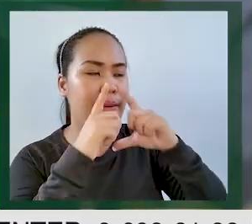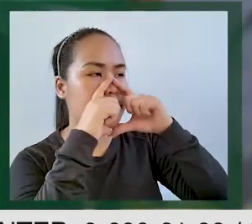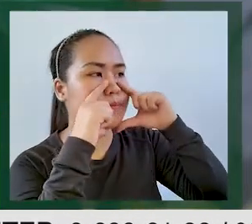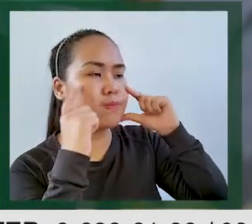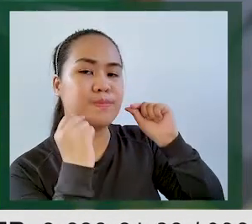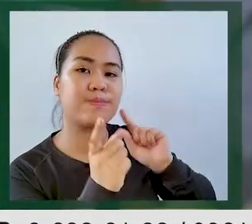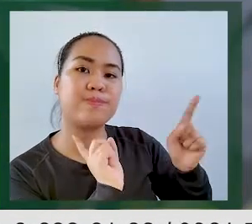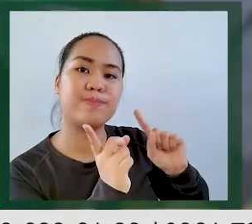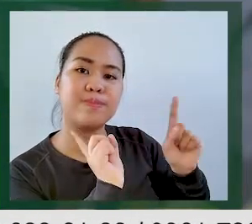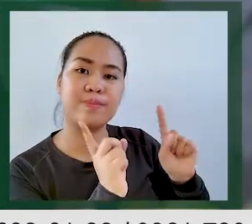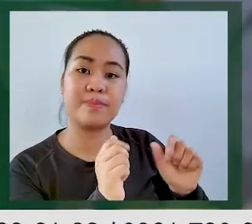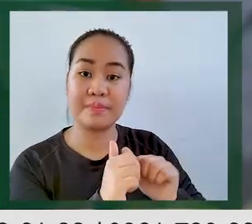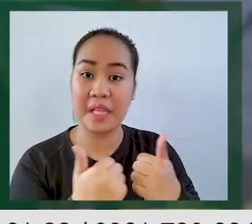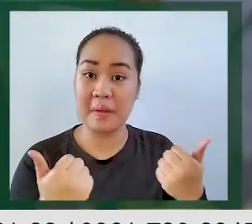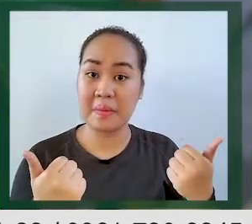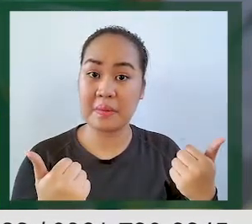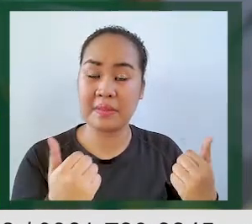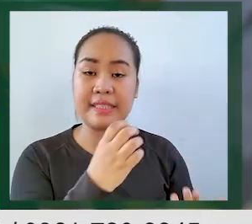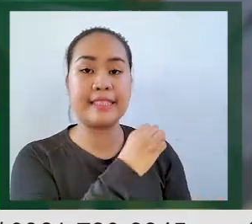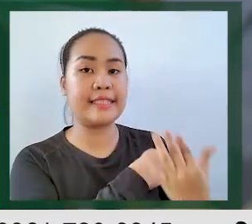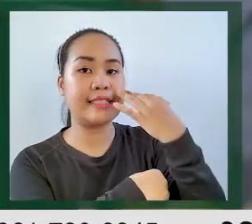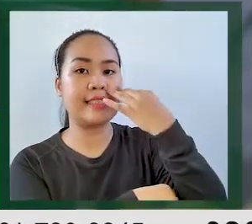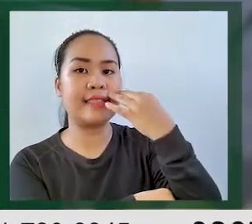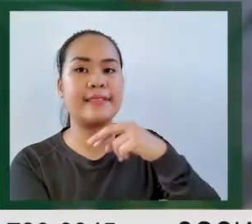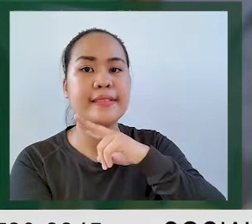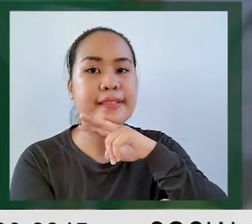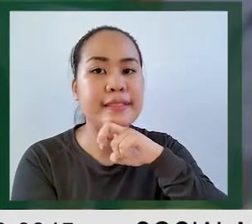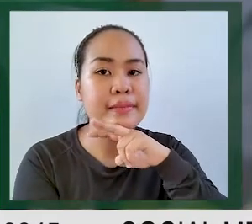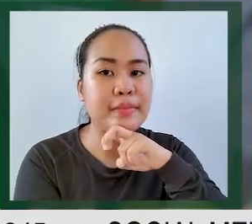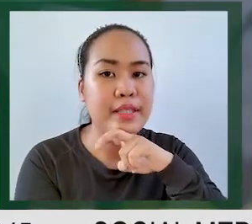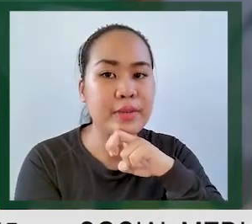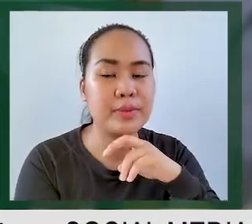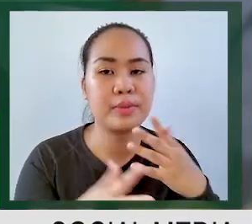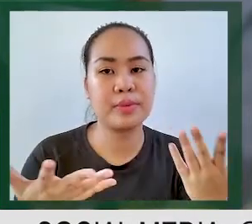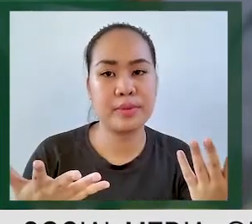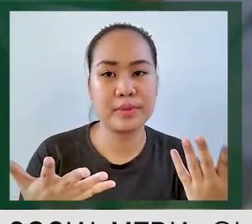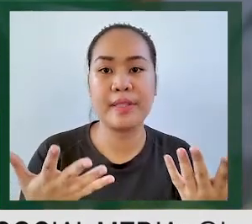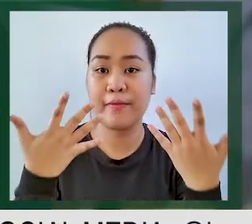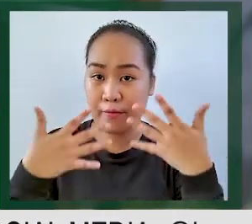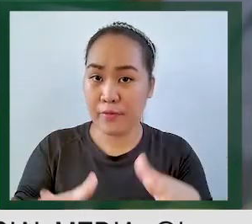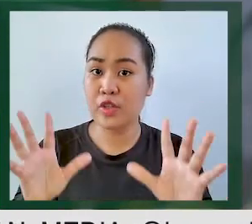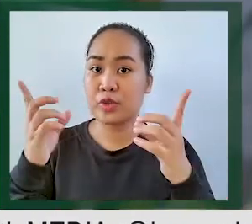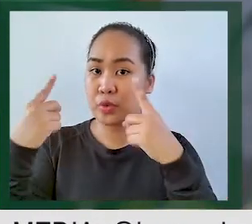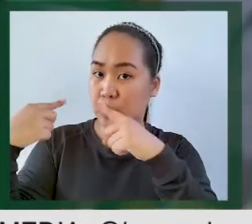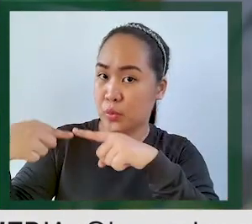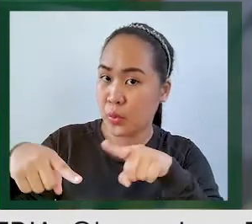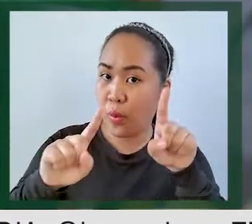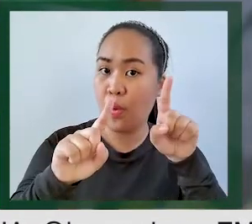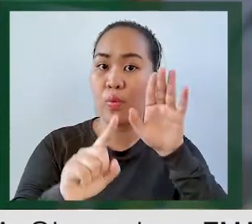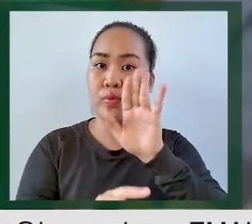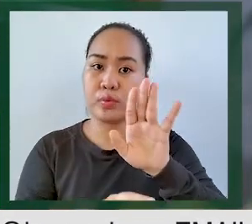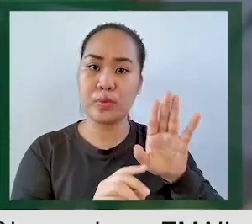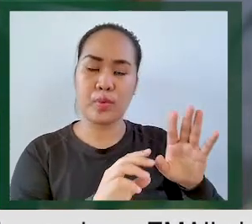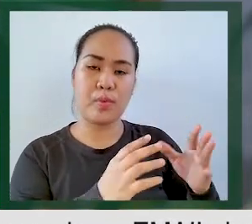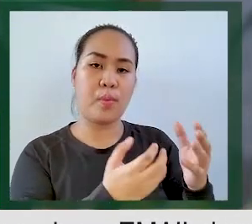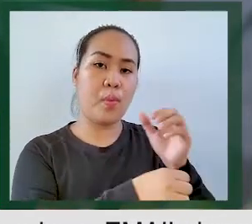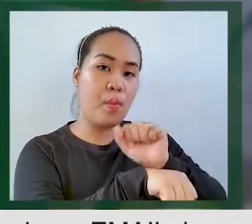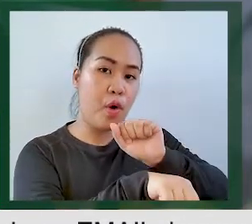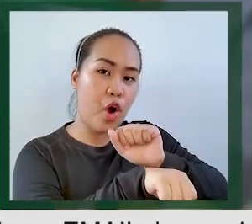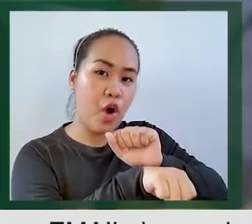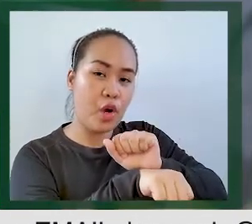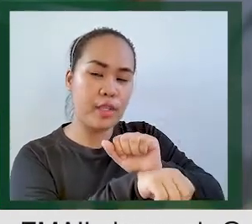mag-i-errands na siya kasama nung kasambahay. Si kasambahay na ang kanyang mahahawaan. At ang malas lang kay